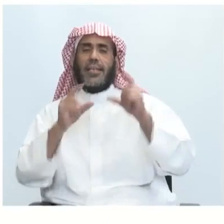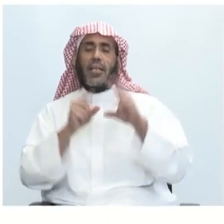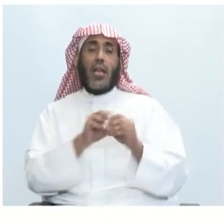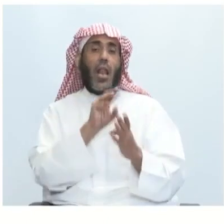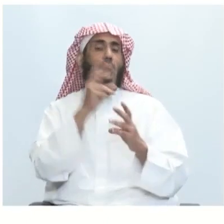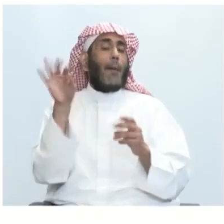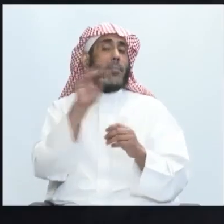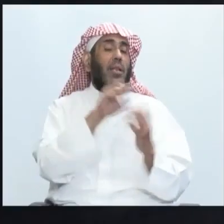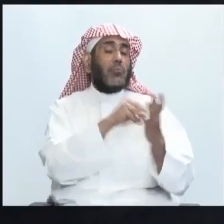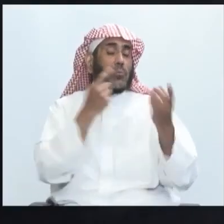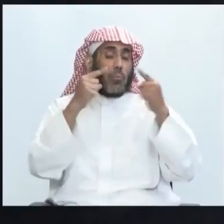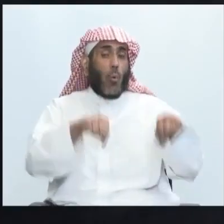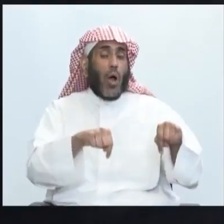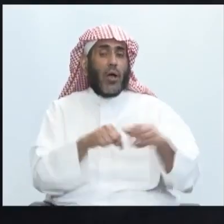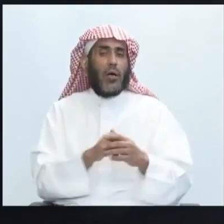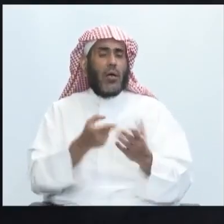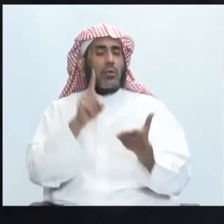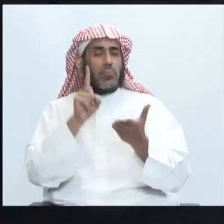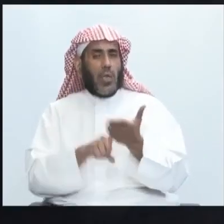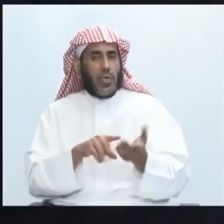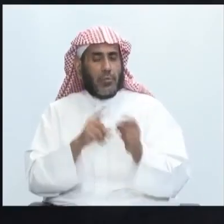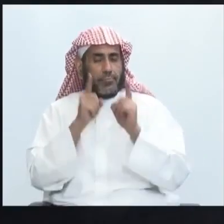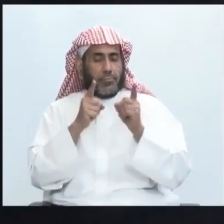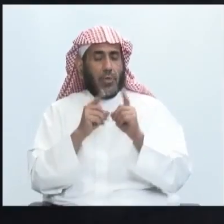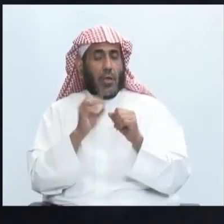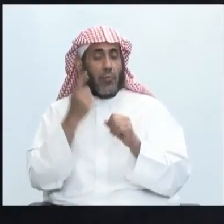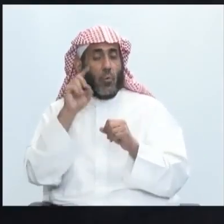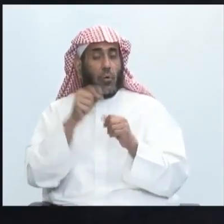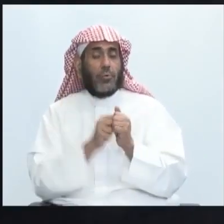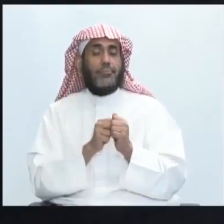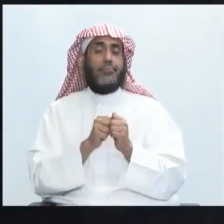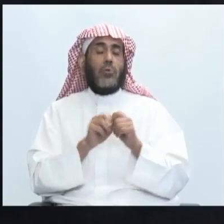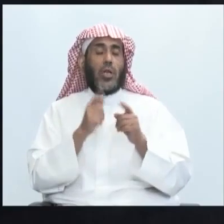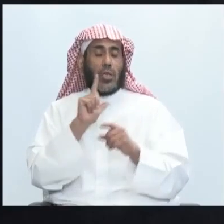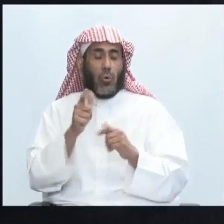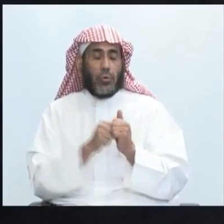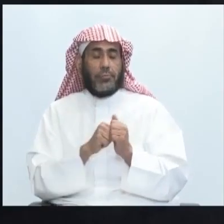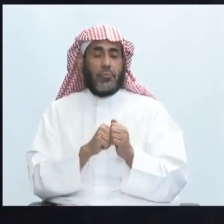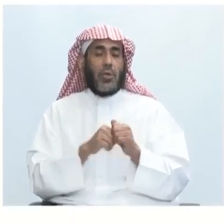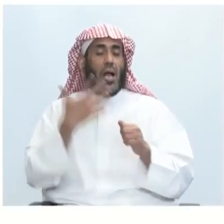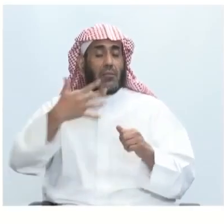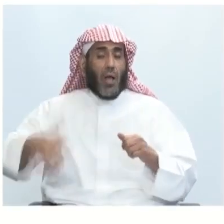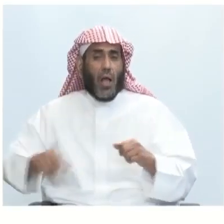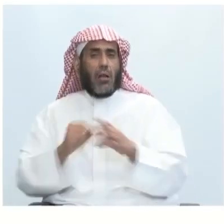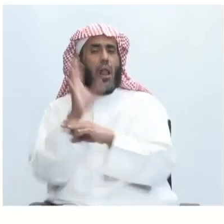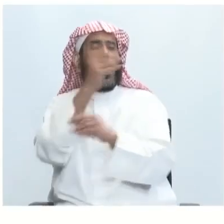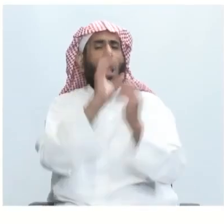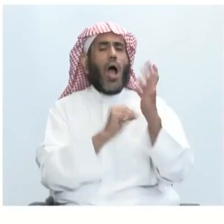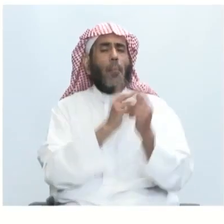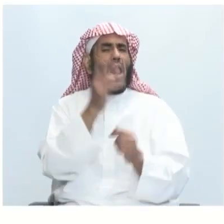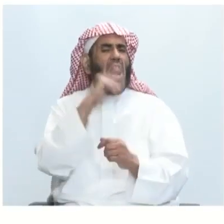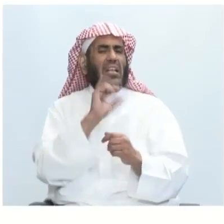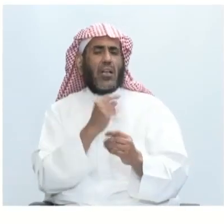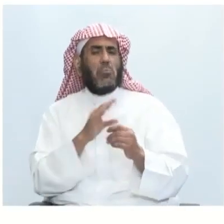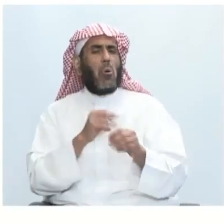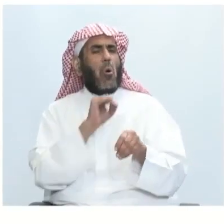مستمده من الواقع هنا ما الدليل بالتاكيد انك عرفته وهنا هنا تقول اطفال الغابه لا يتكلمون ولم